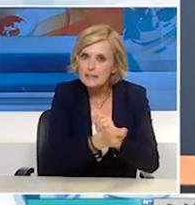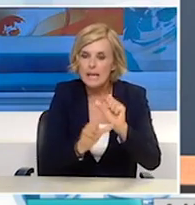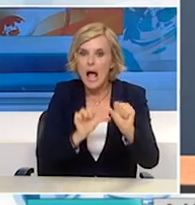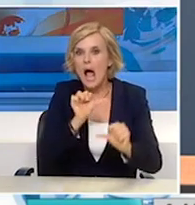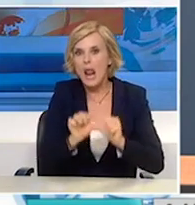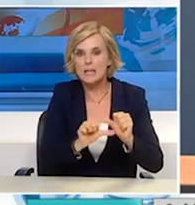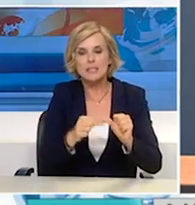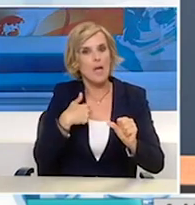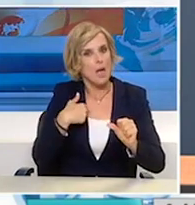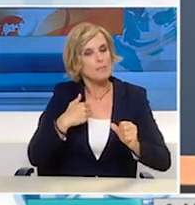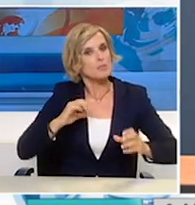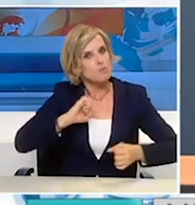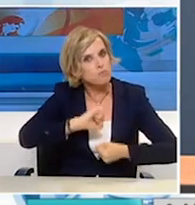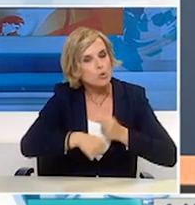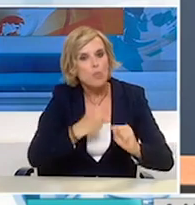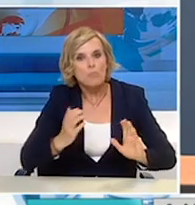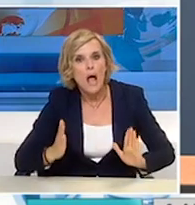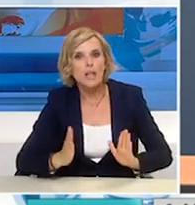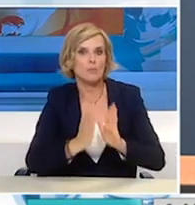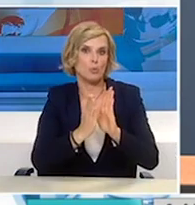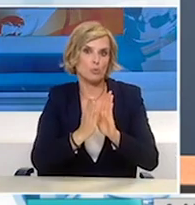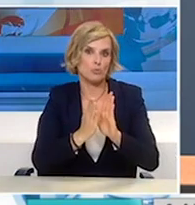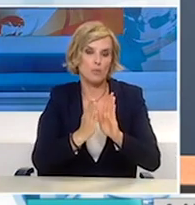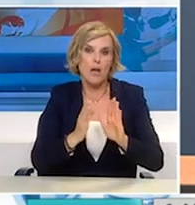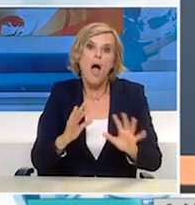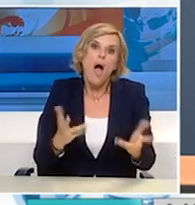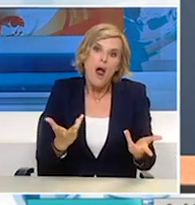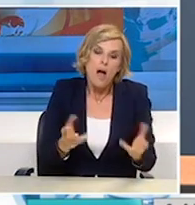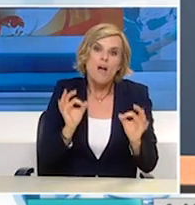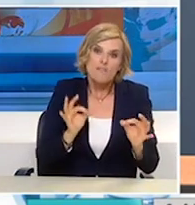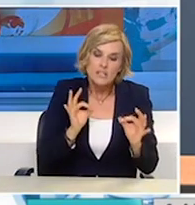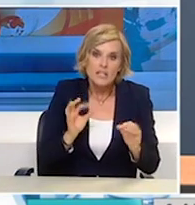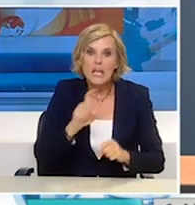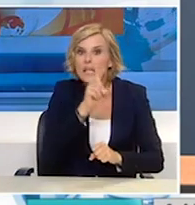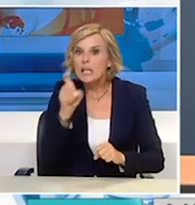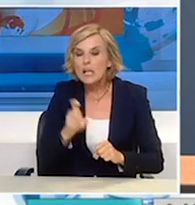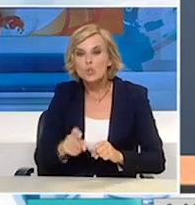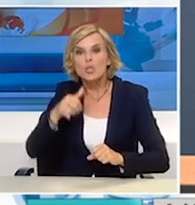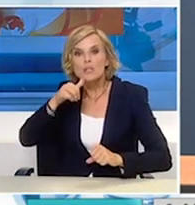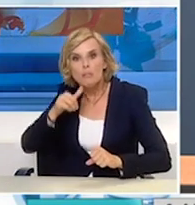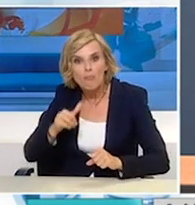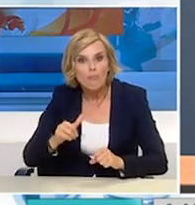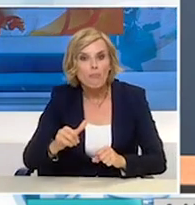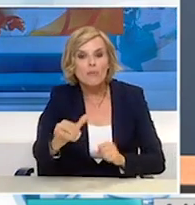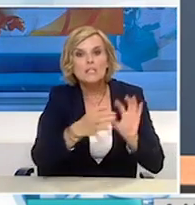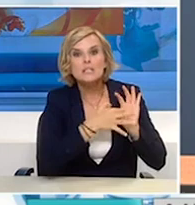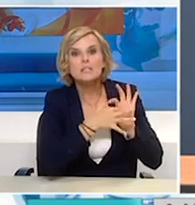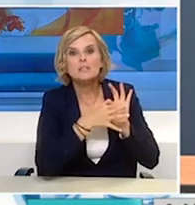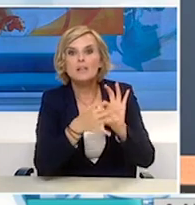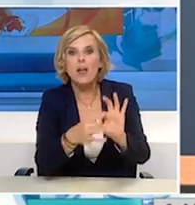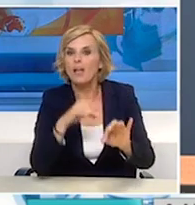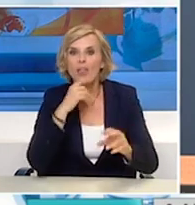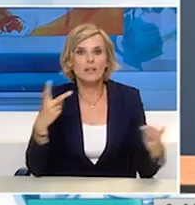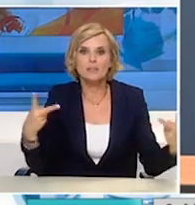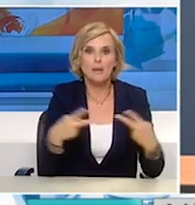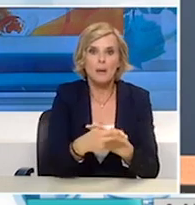τρόπο. Όμως η παρουσία του δεν μπορεί να σταματήσει τη ζωή και οι ζωτικές δραστηριότητες που σχετίζονται με αυτή. Ας δούμε όμως και